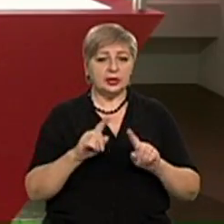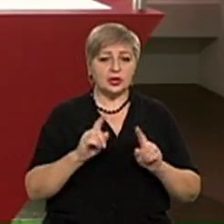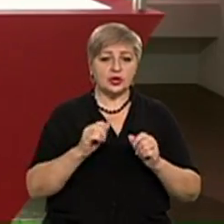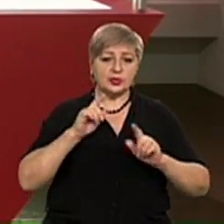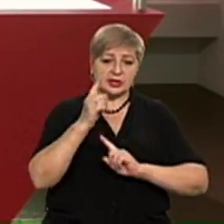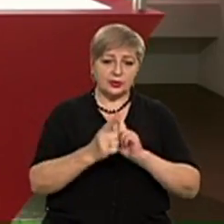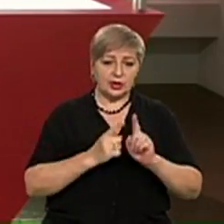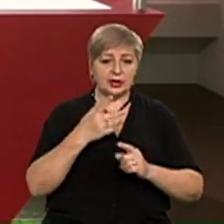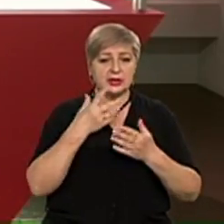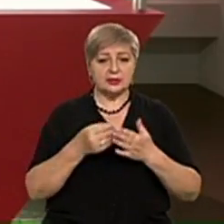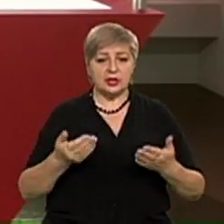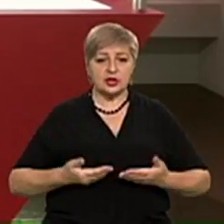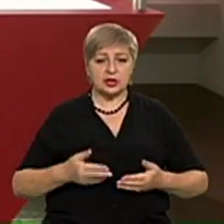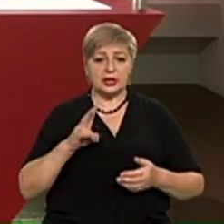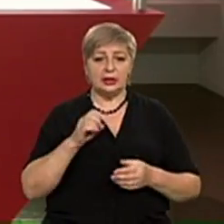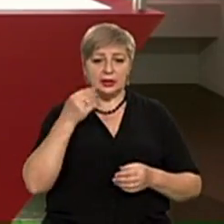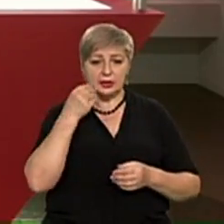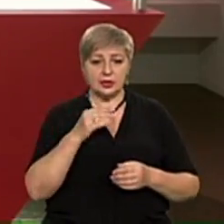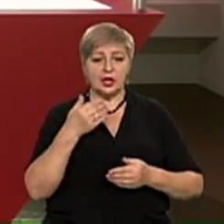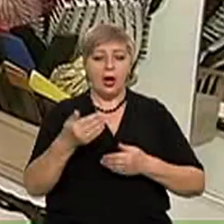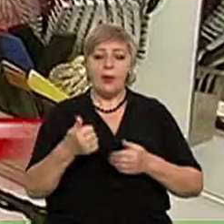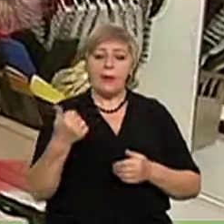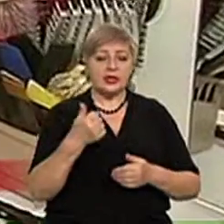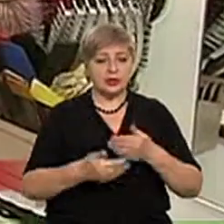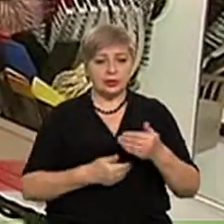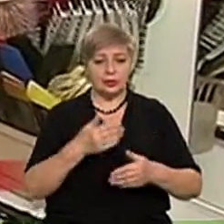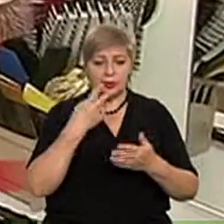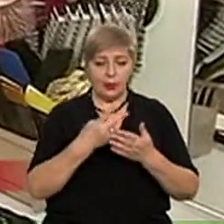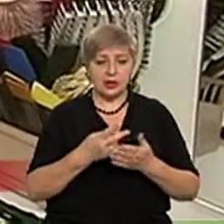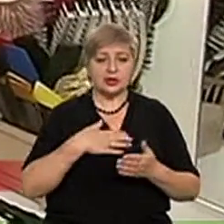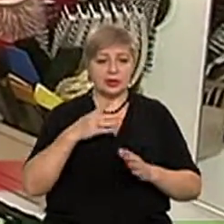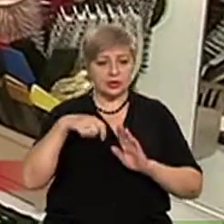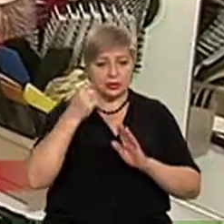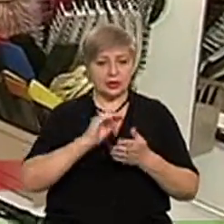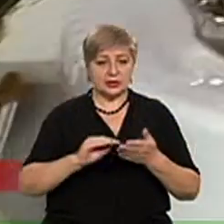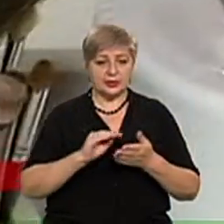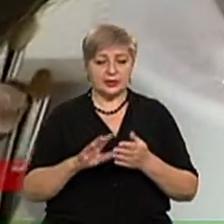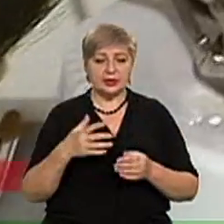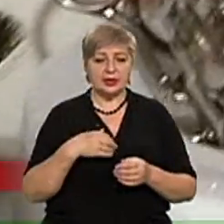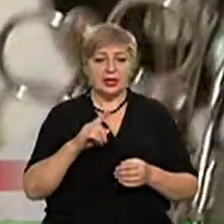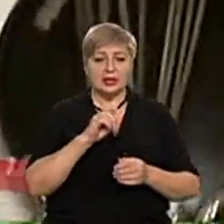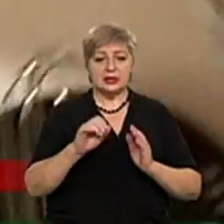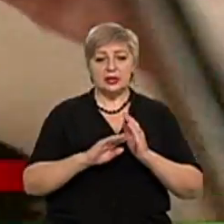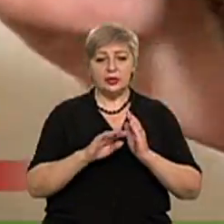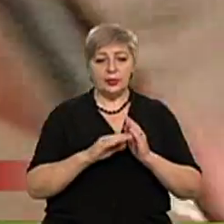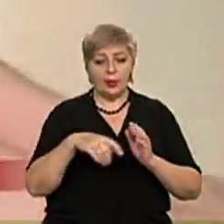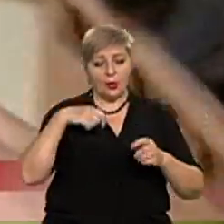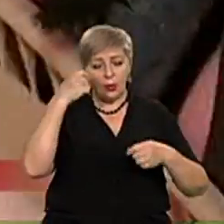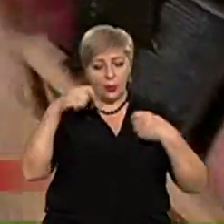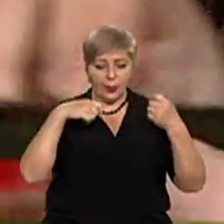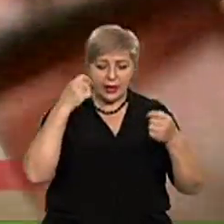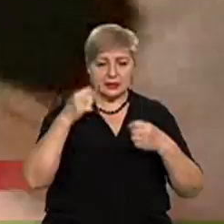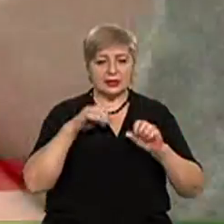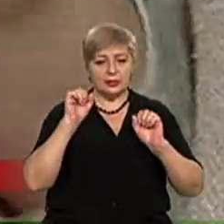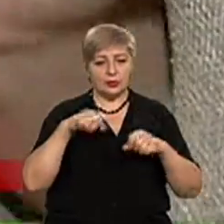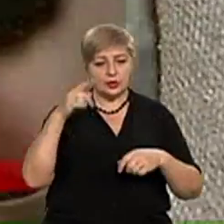Перші кроки Насті бачили наші кореспонденти. За допомогою пензлів для мейкапу Настя може творити.